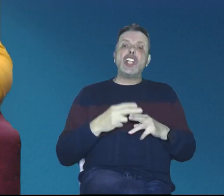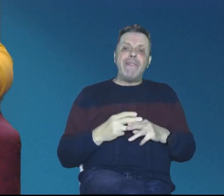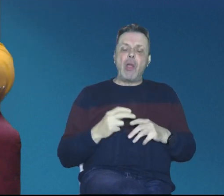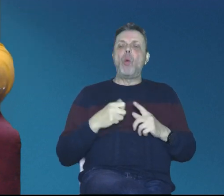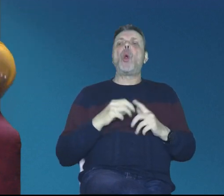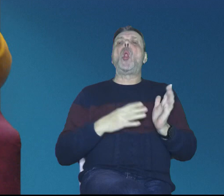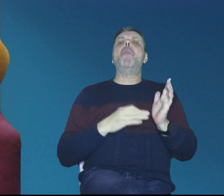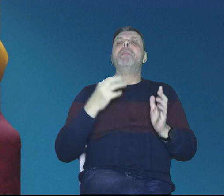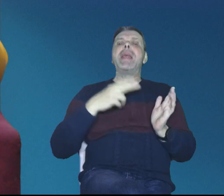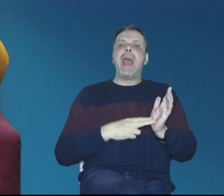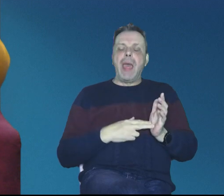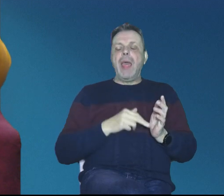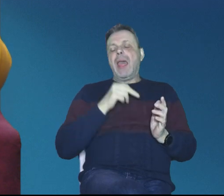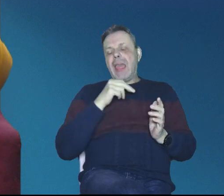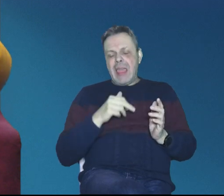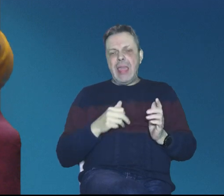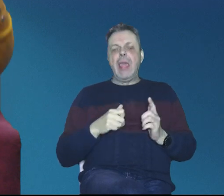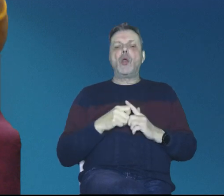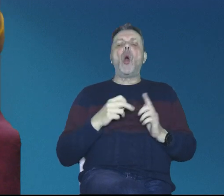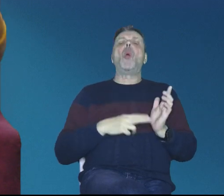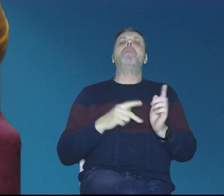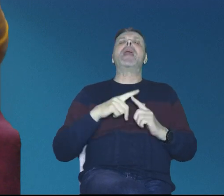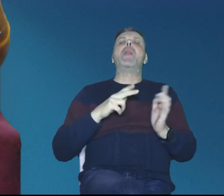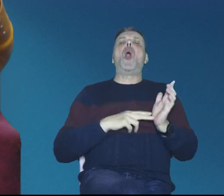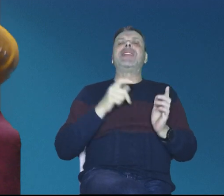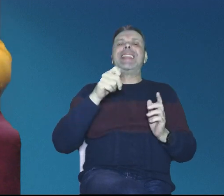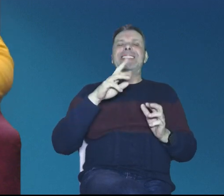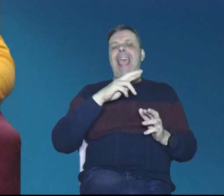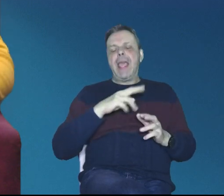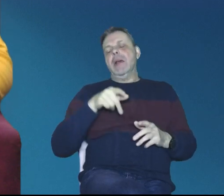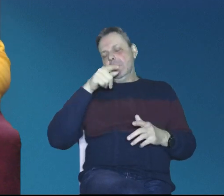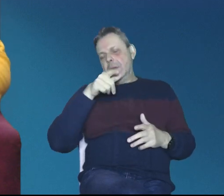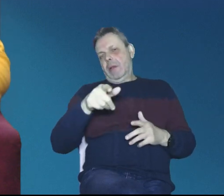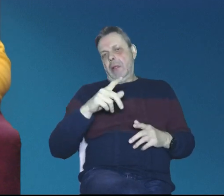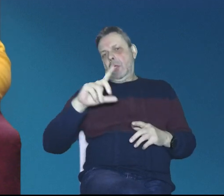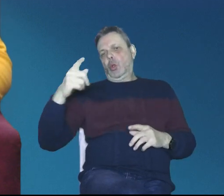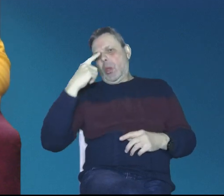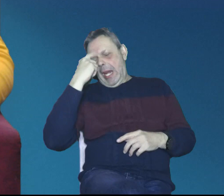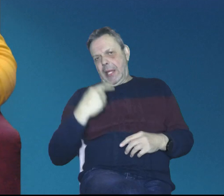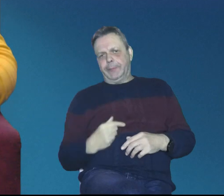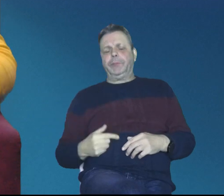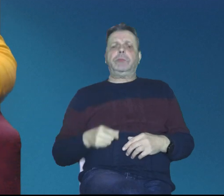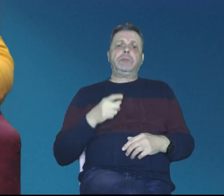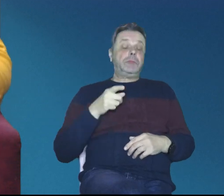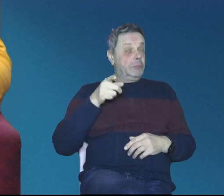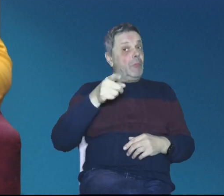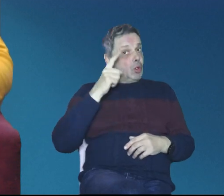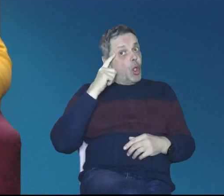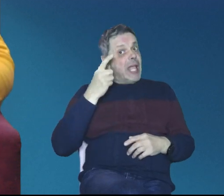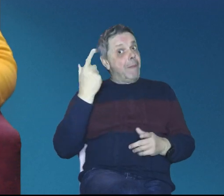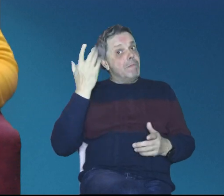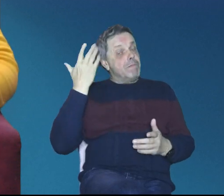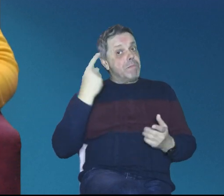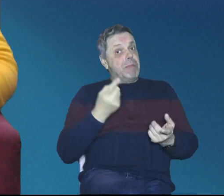privatno, nego rješavaju Kolumbina, to je moj lik, i lik Kolumbinotice, a to je njezin lik. I zna biti